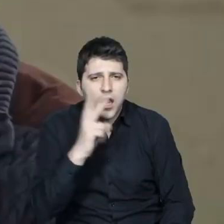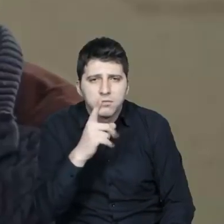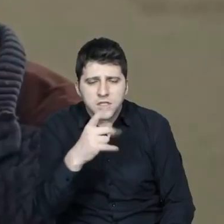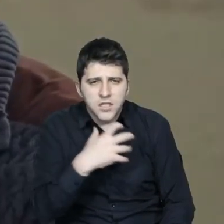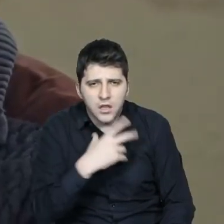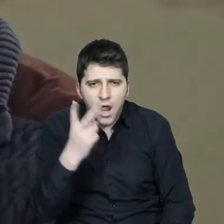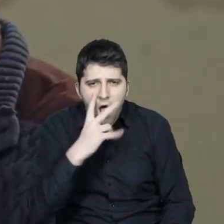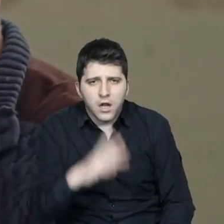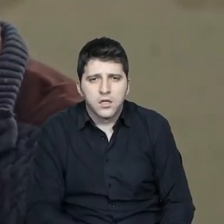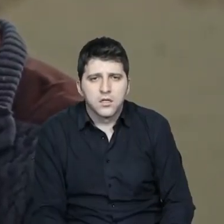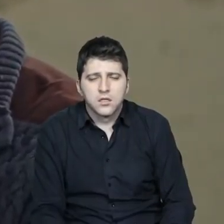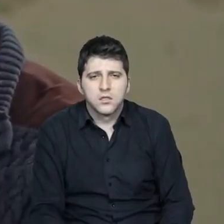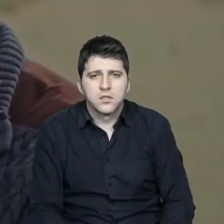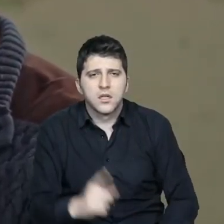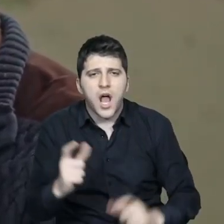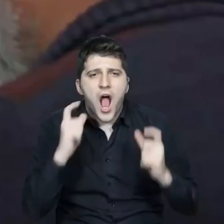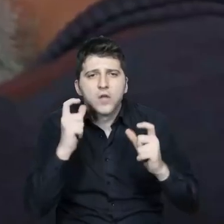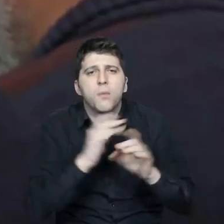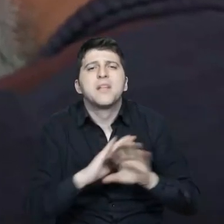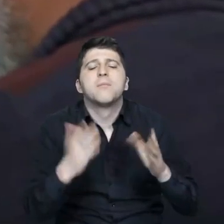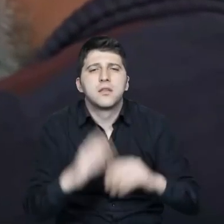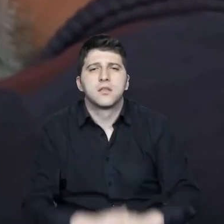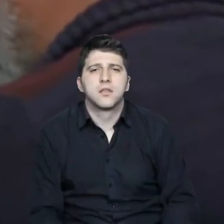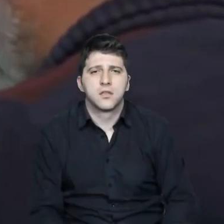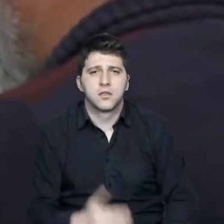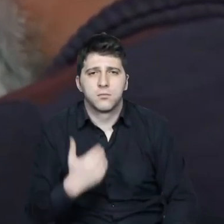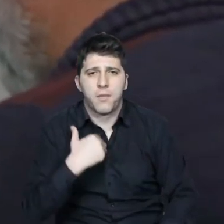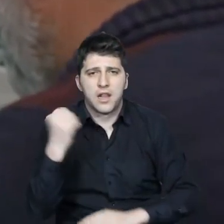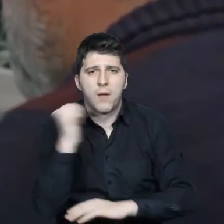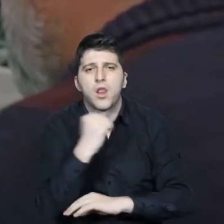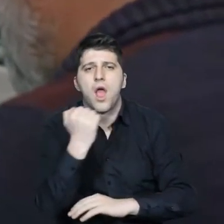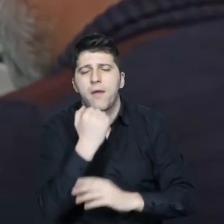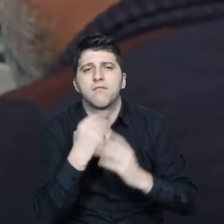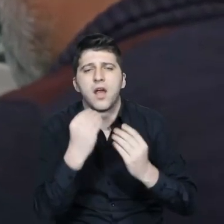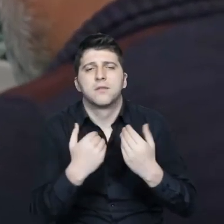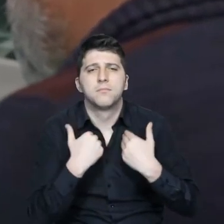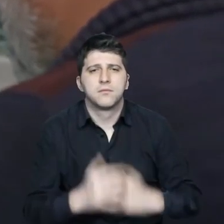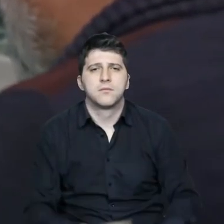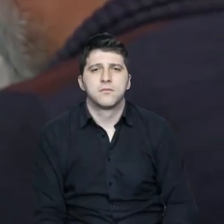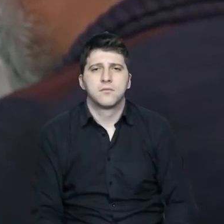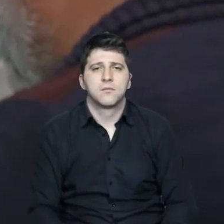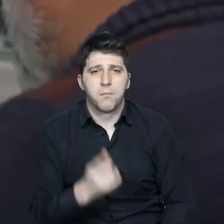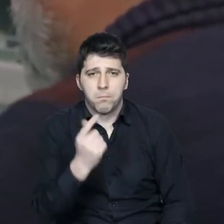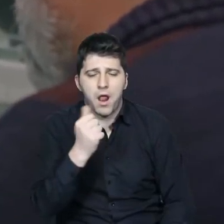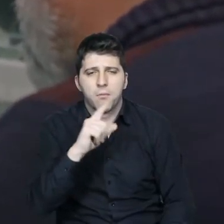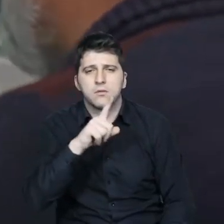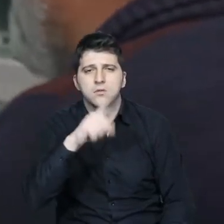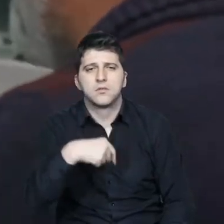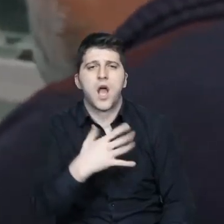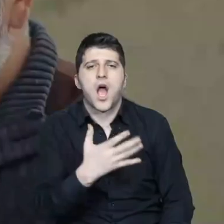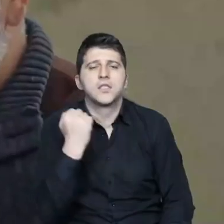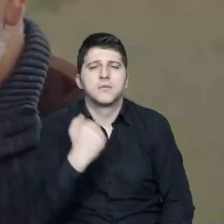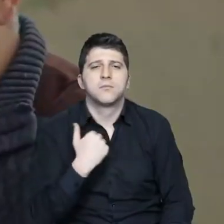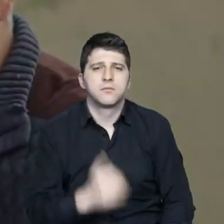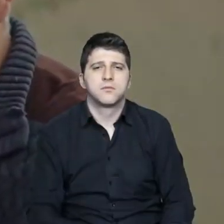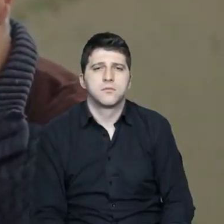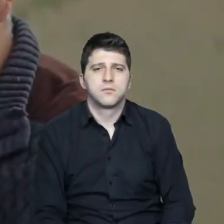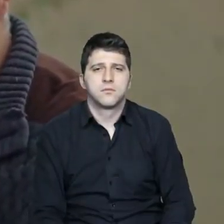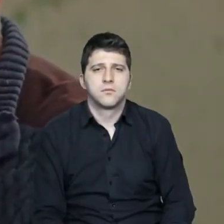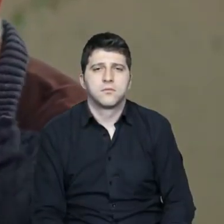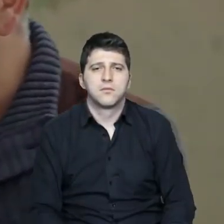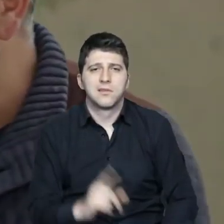ağla. Daha kaskosu tamamlanmamıştı. Ben kamyoneti sana emanet ettim. Paramı da söke söke alırım. Hiç